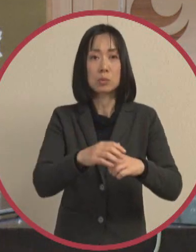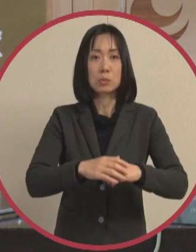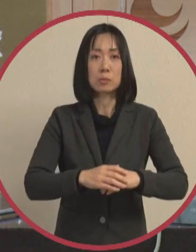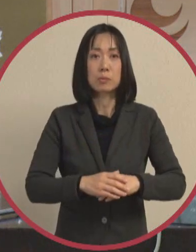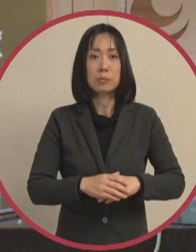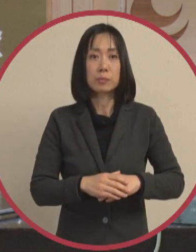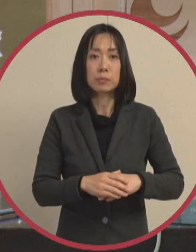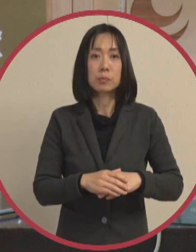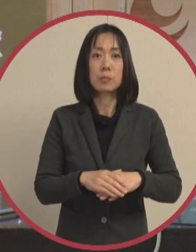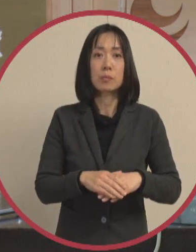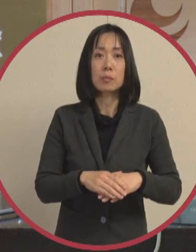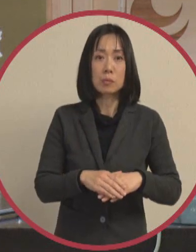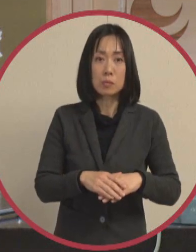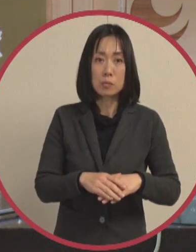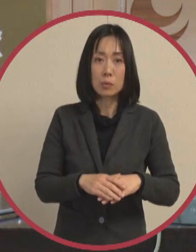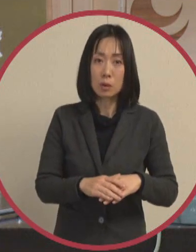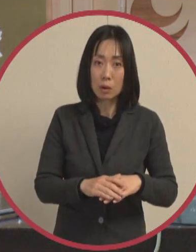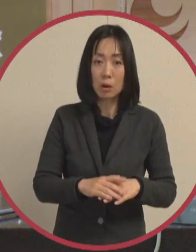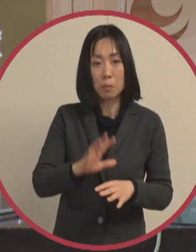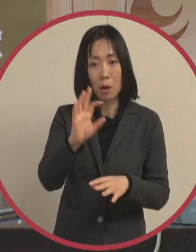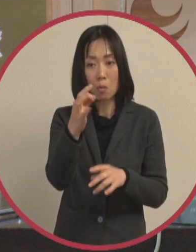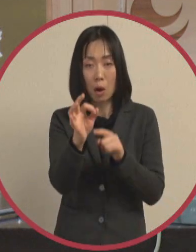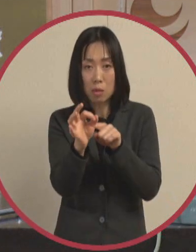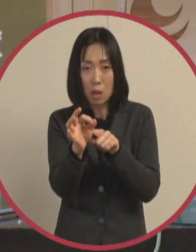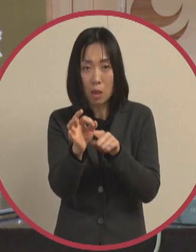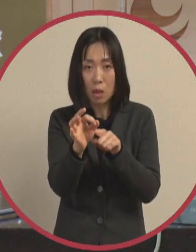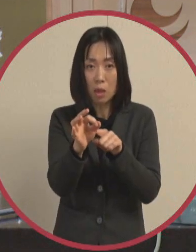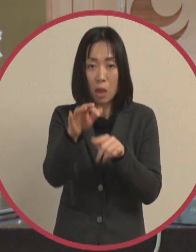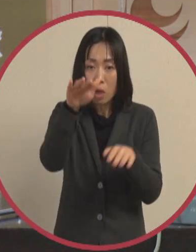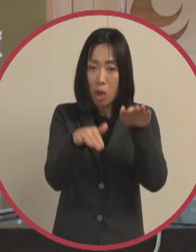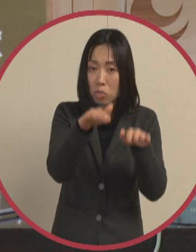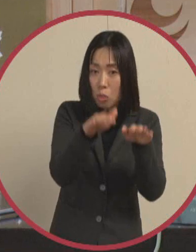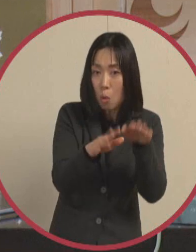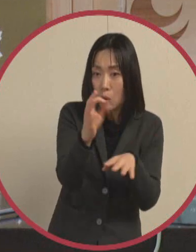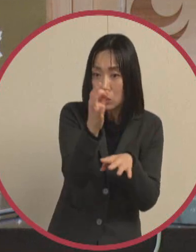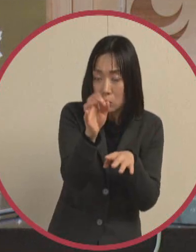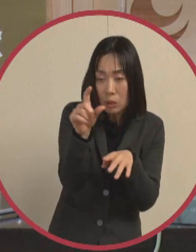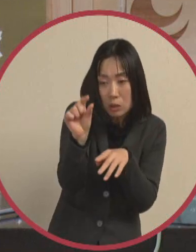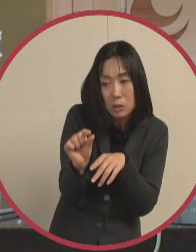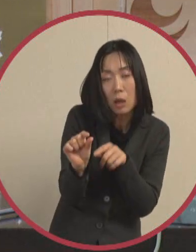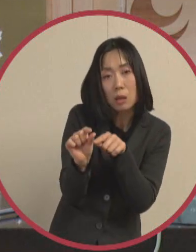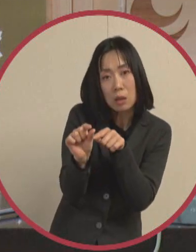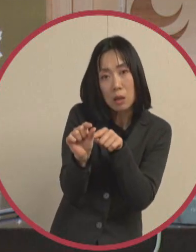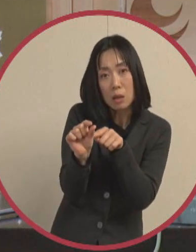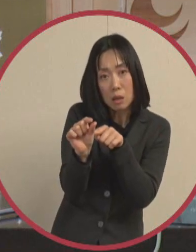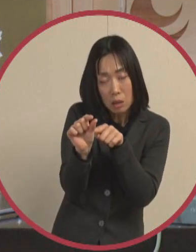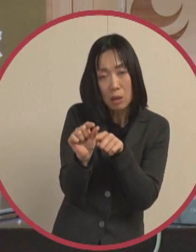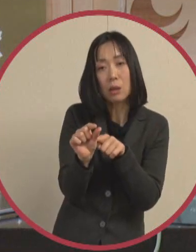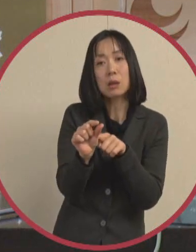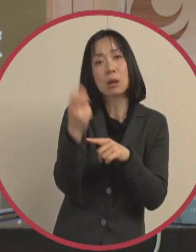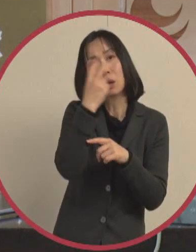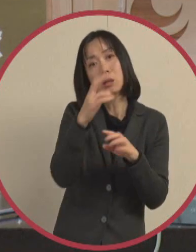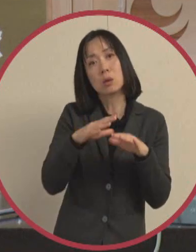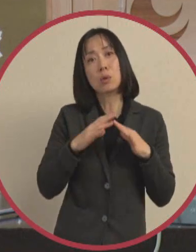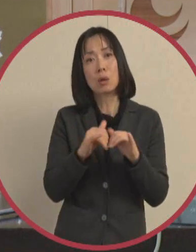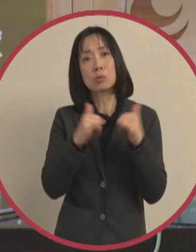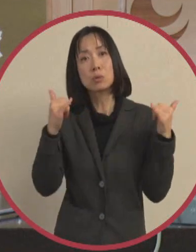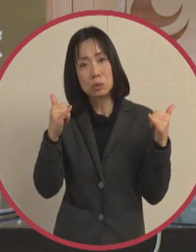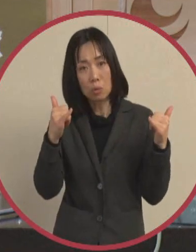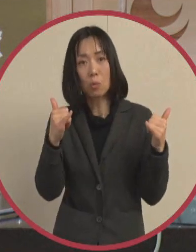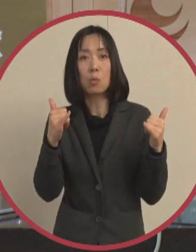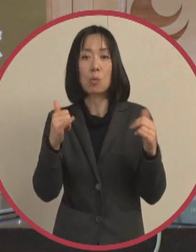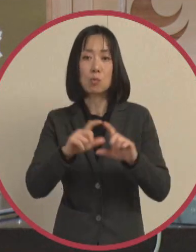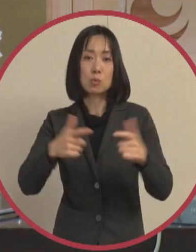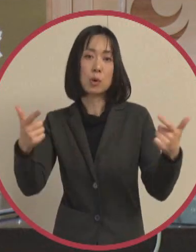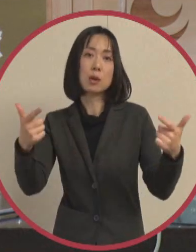その変動費はですね非常に小さかったわけですね。ですから大きくなれば人数が大きくなれば大きくなるほど、そこの部